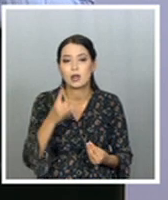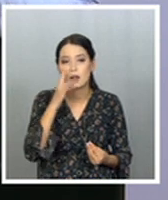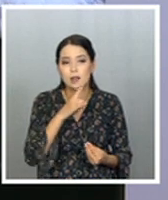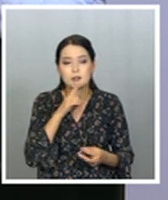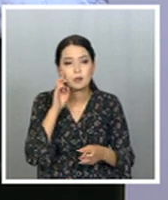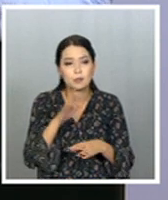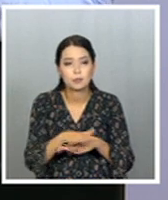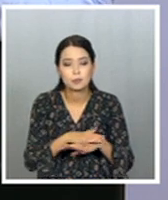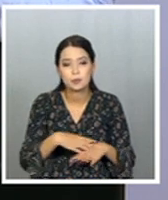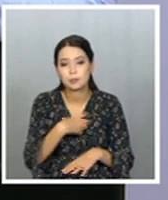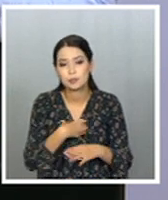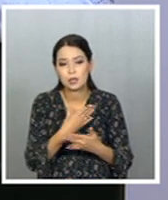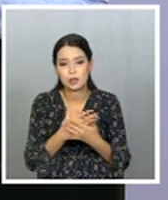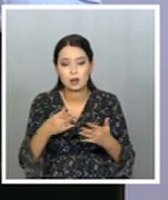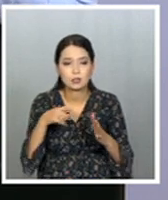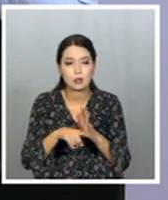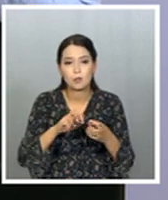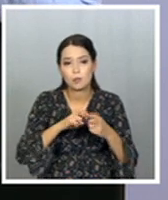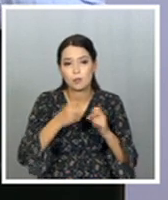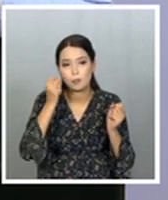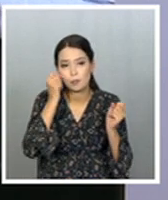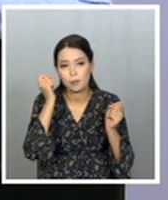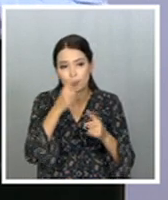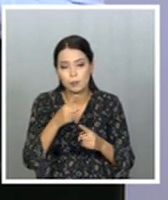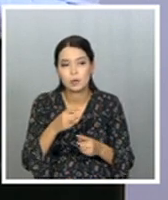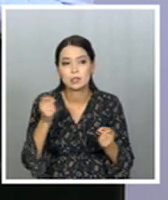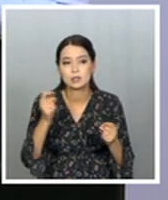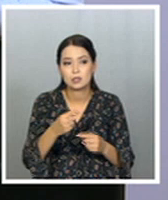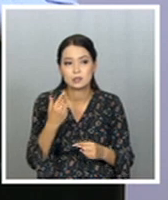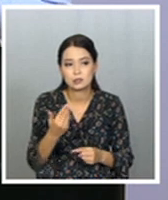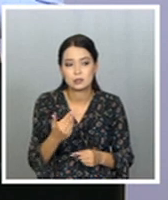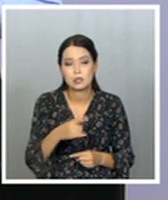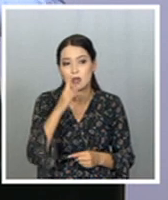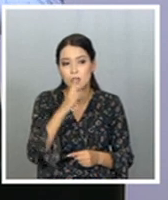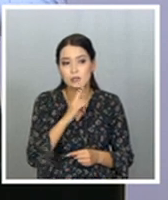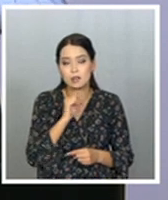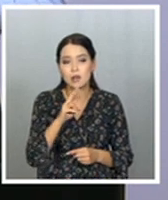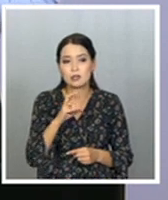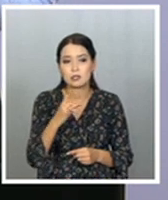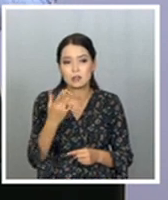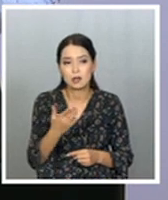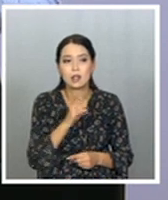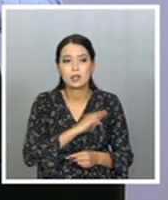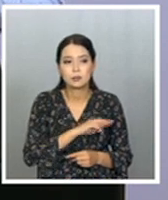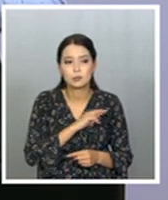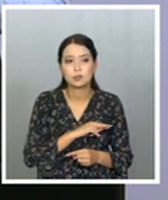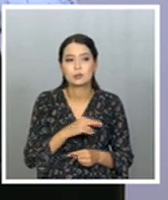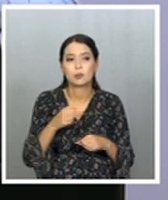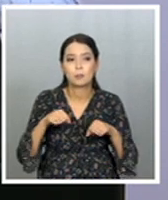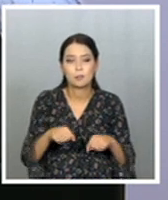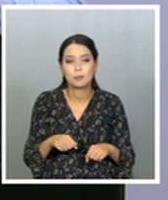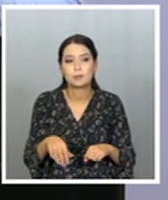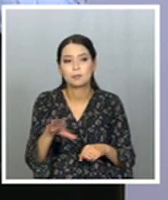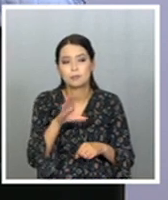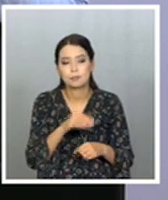негізгі қағидаларын анықтайтын конституциялық құжат Қазақ АКСР-ның еңбекшілері құқықтарының декларациясы